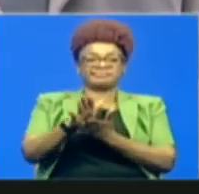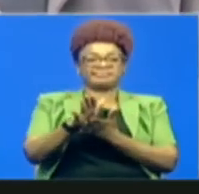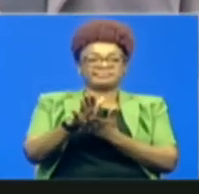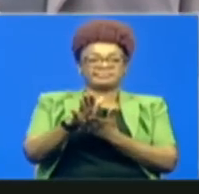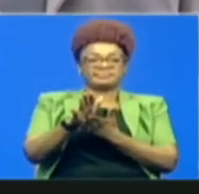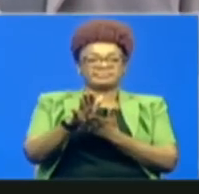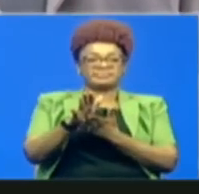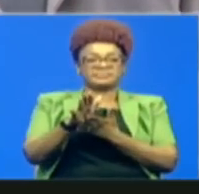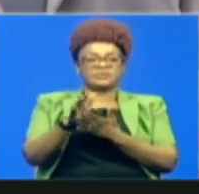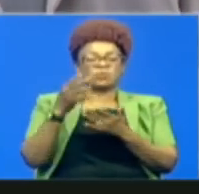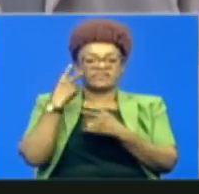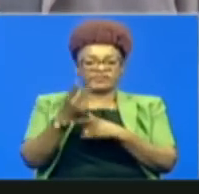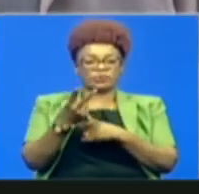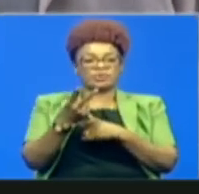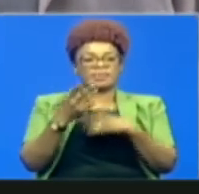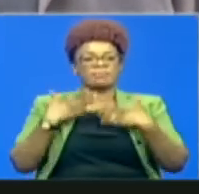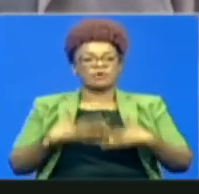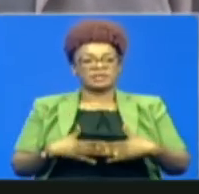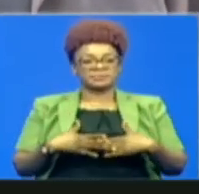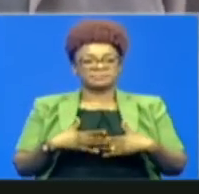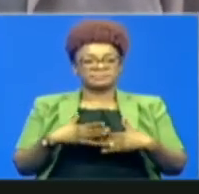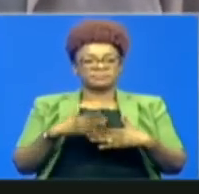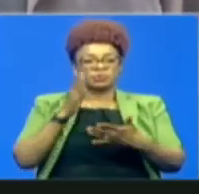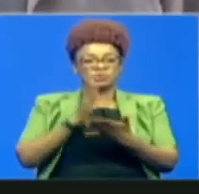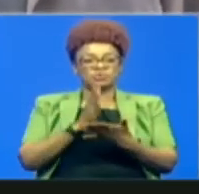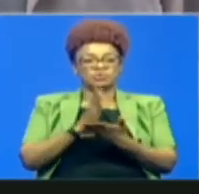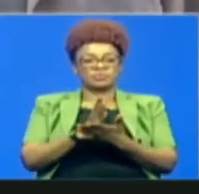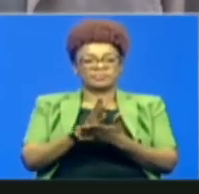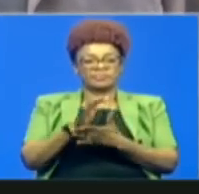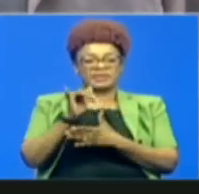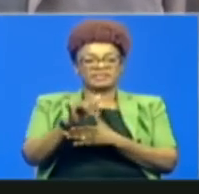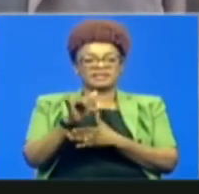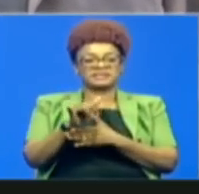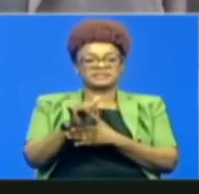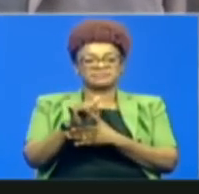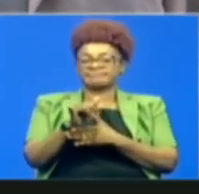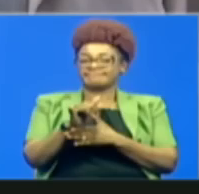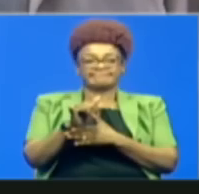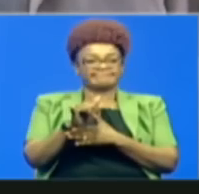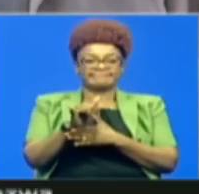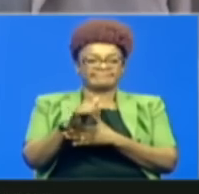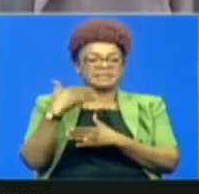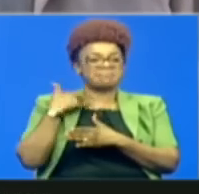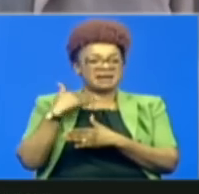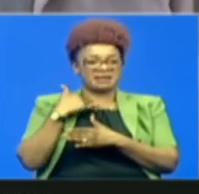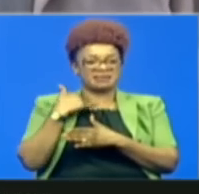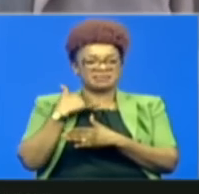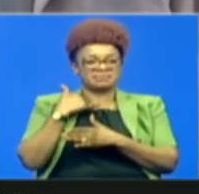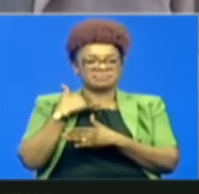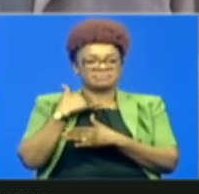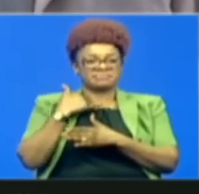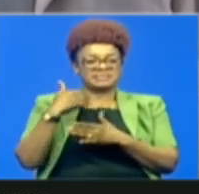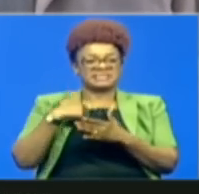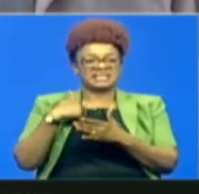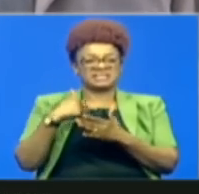viewed the body, and evidently that is a direct case of murder. She has a very